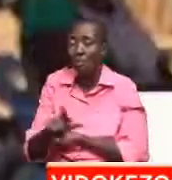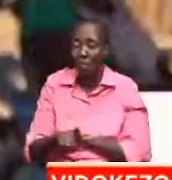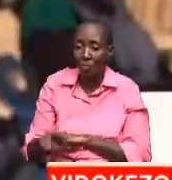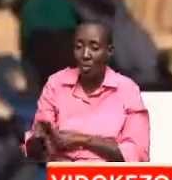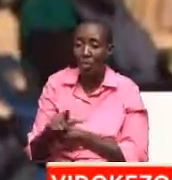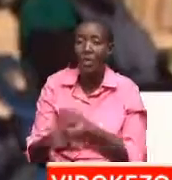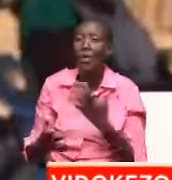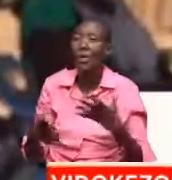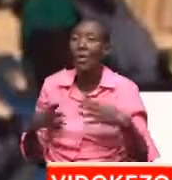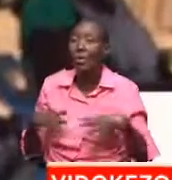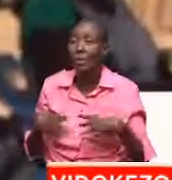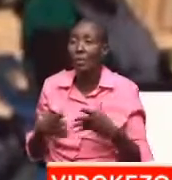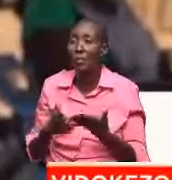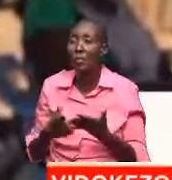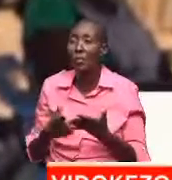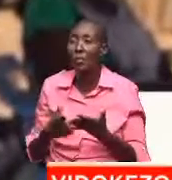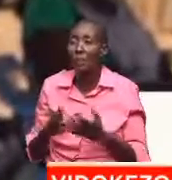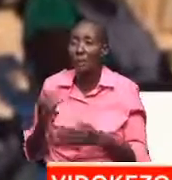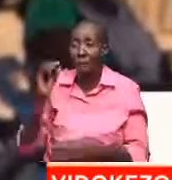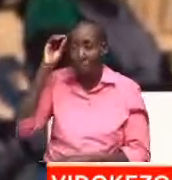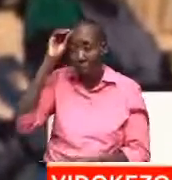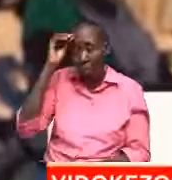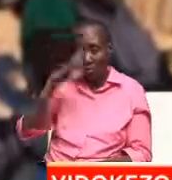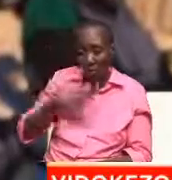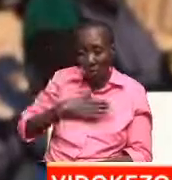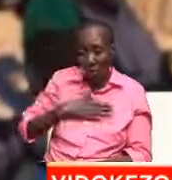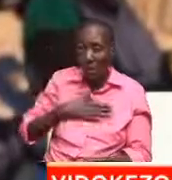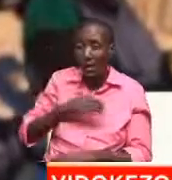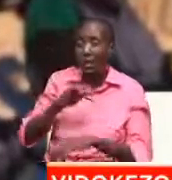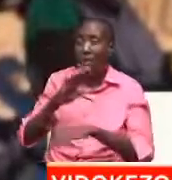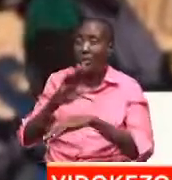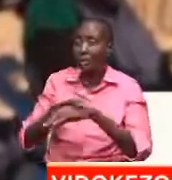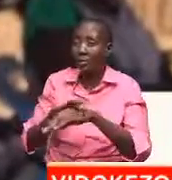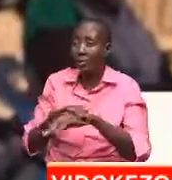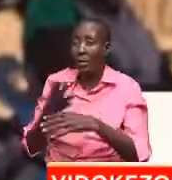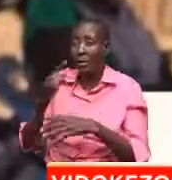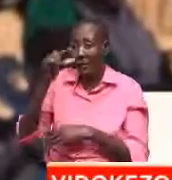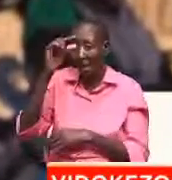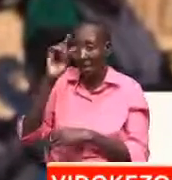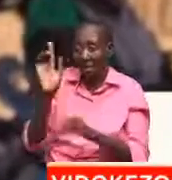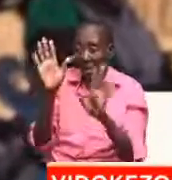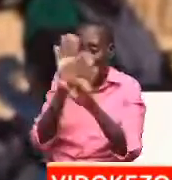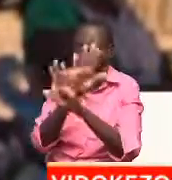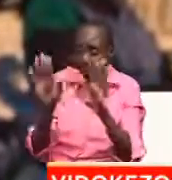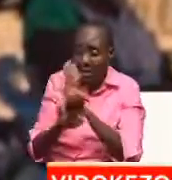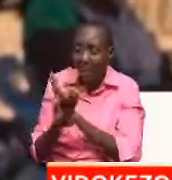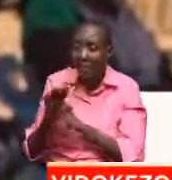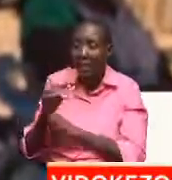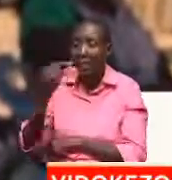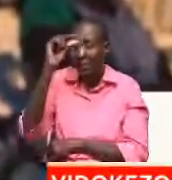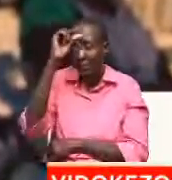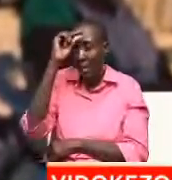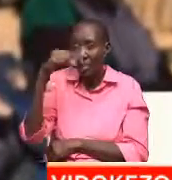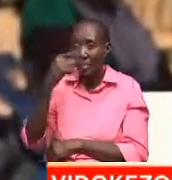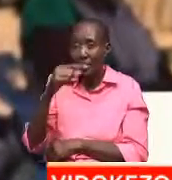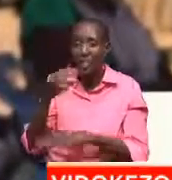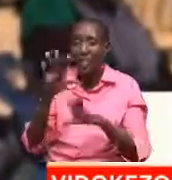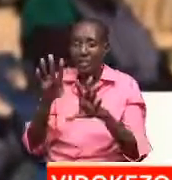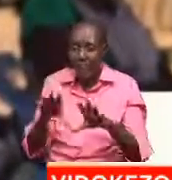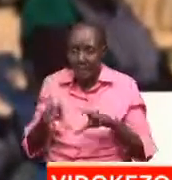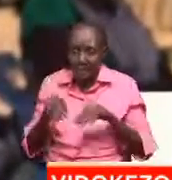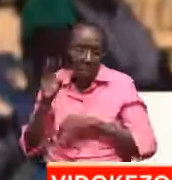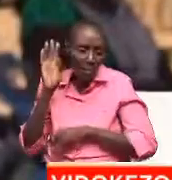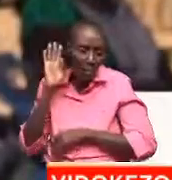maoni yangu ni vizuri ile mikakati serikali inachukua tunaikubalia, lakini sisi wafanyi biashara wanafanya kazi ndogo